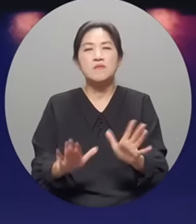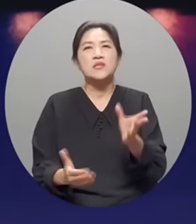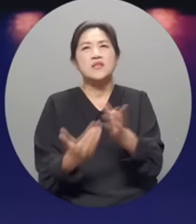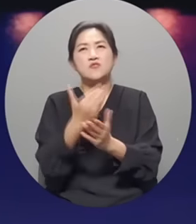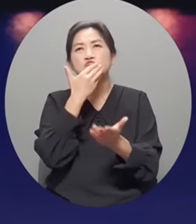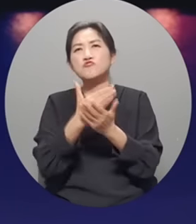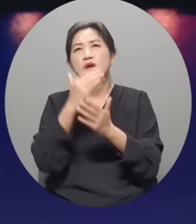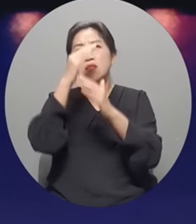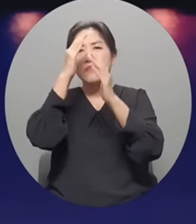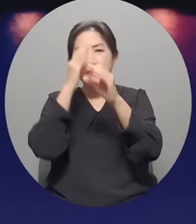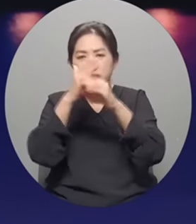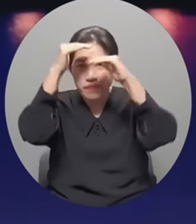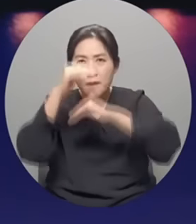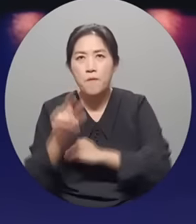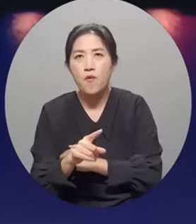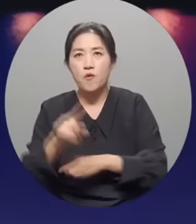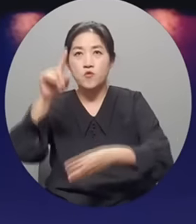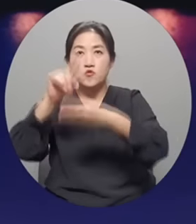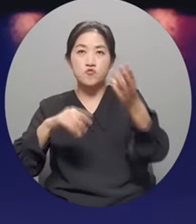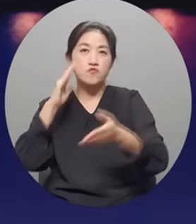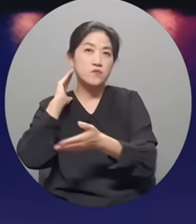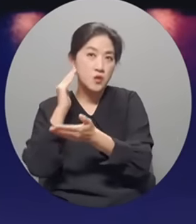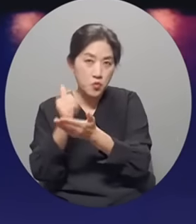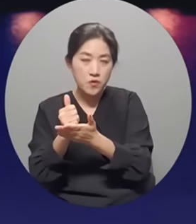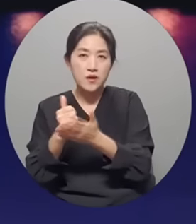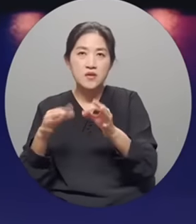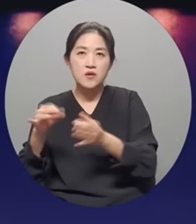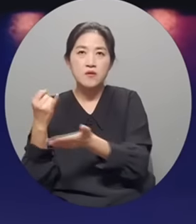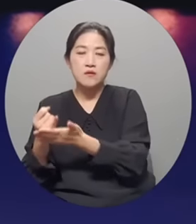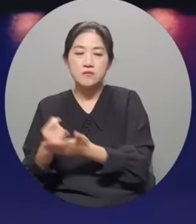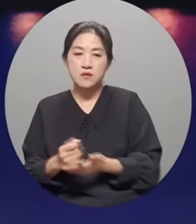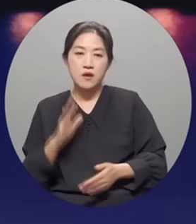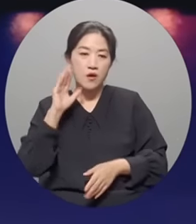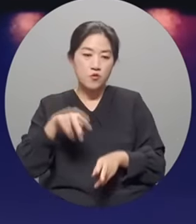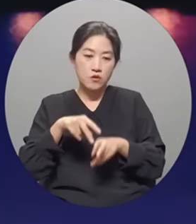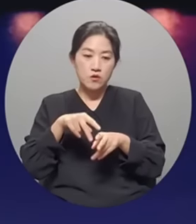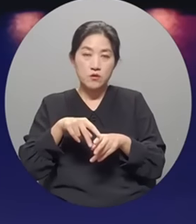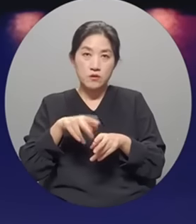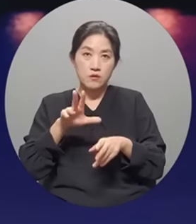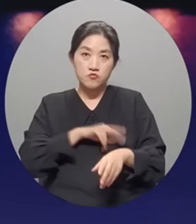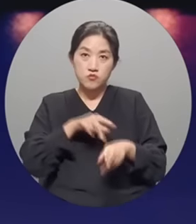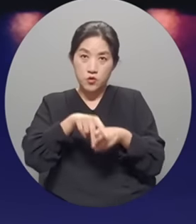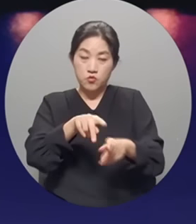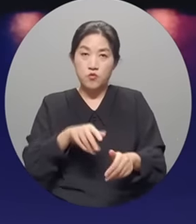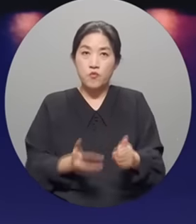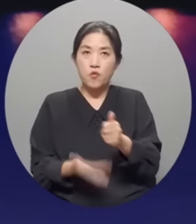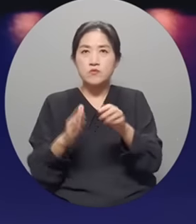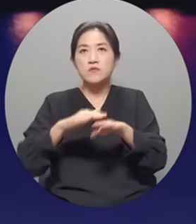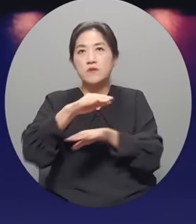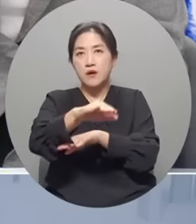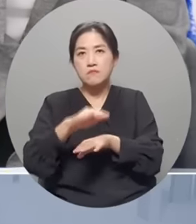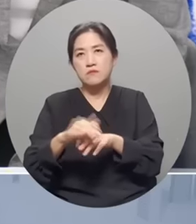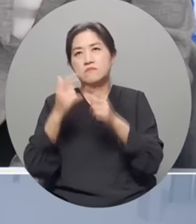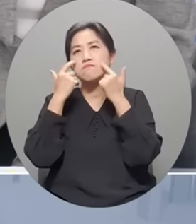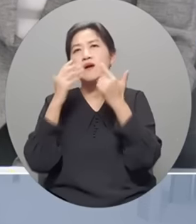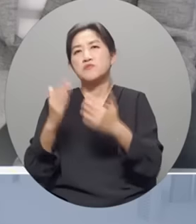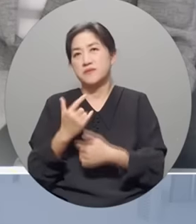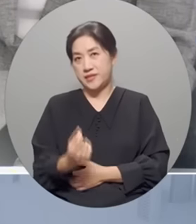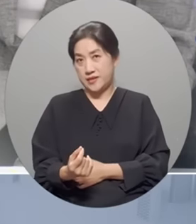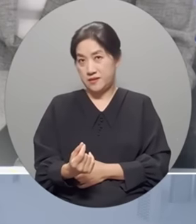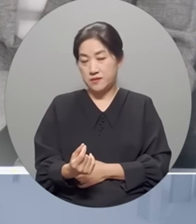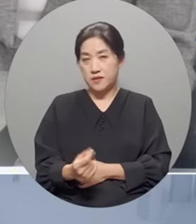이제 윤석열 대통령과 김건희 여사의 공천 개입 의혹이었는데 그게 분명해졌다고 볼 수 있습니다. 그동안